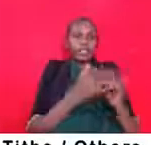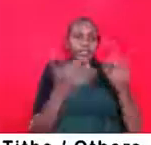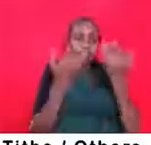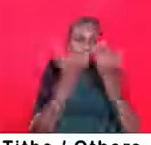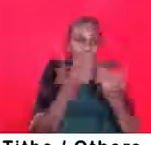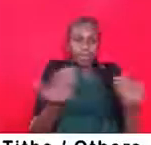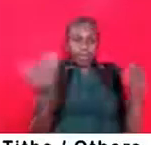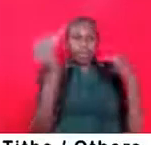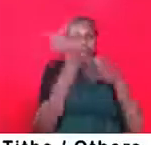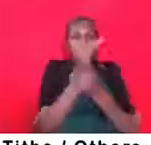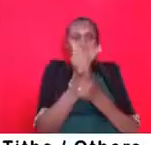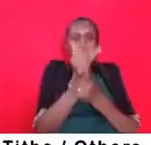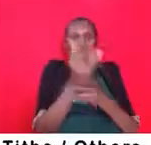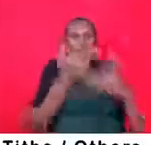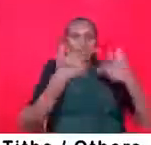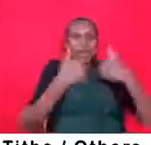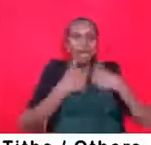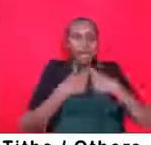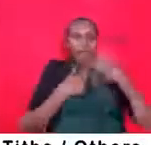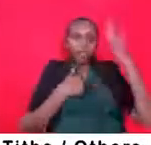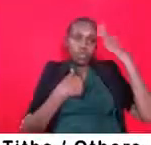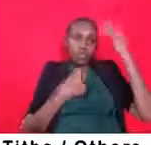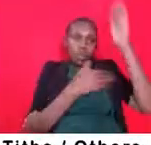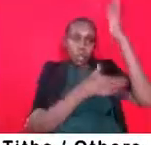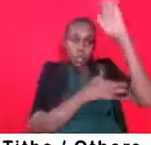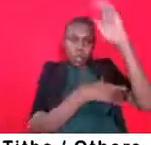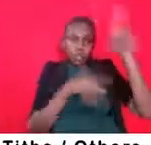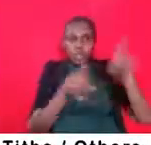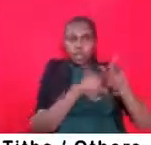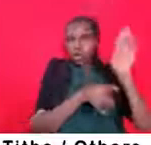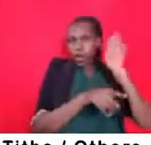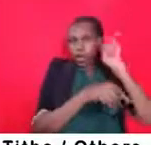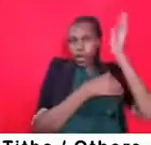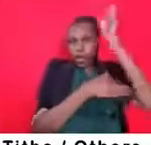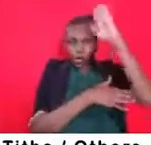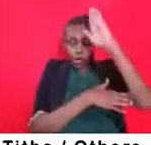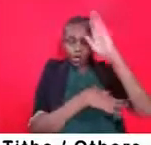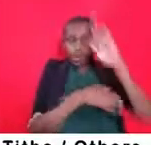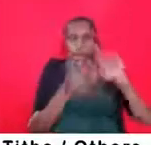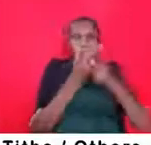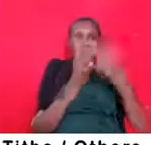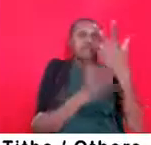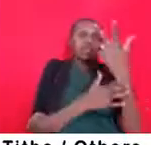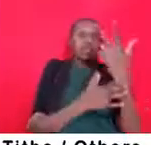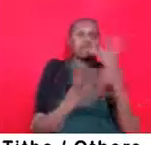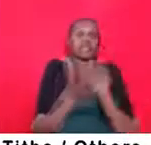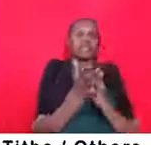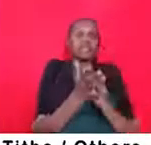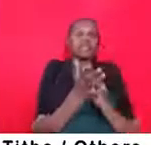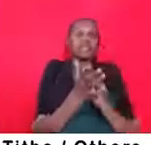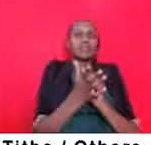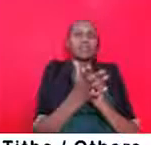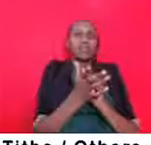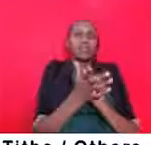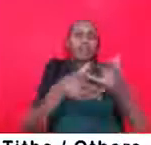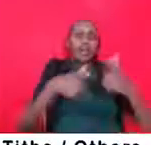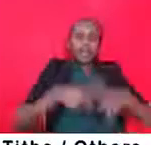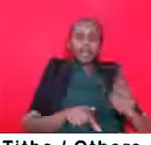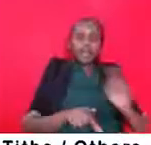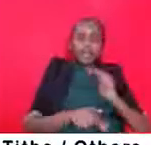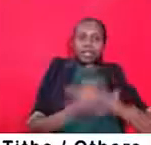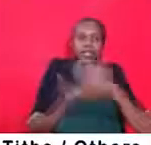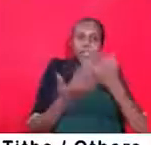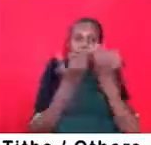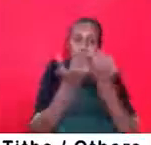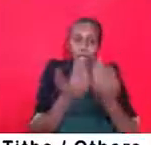watakaopata, watapata kujua Mungu na kumtii. Na jambo la tatu ni kwamba wacheni tujulisha watoto